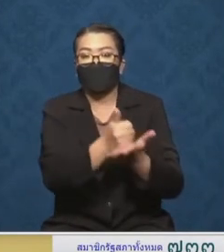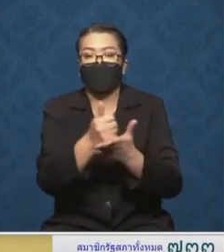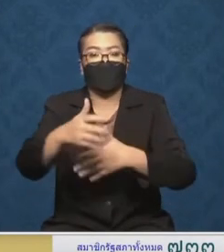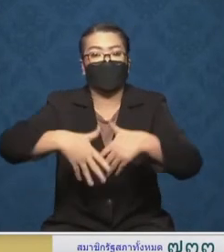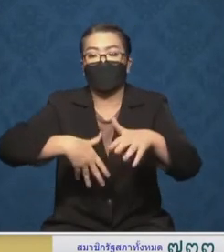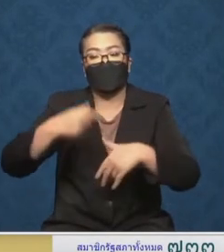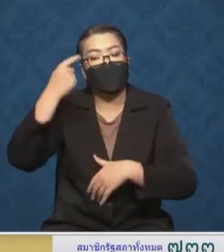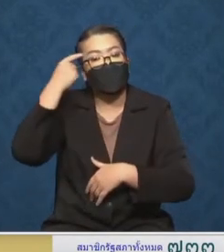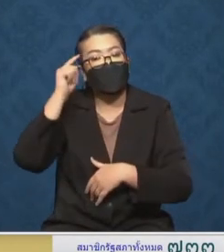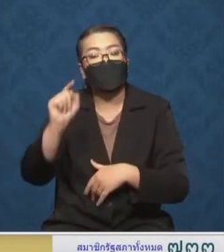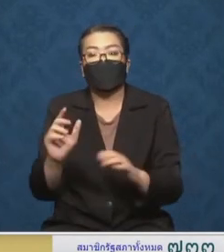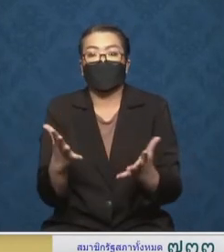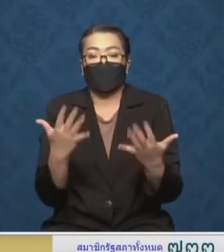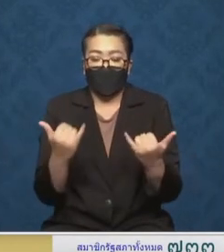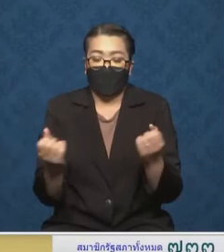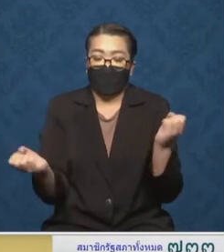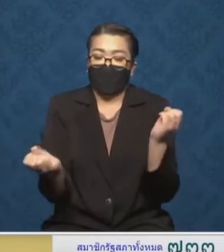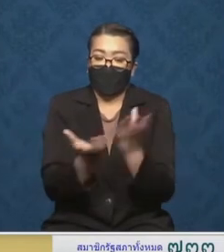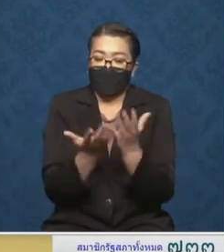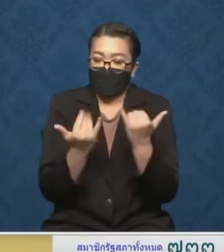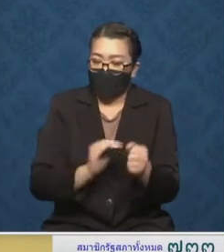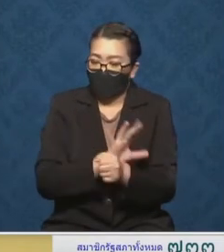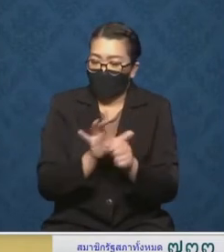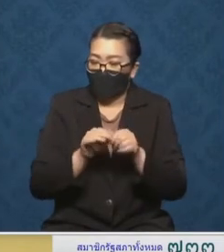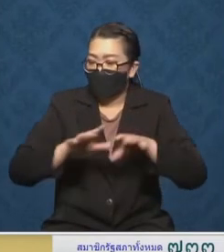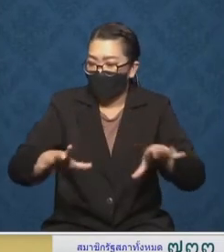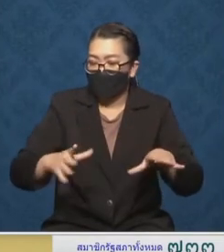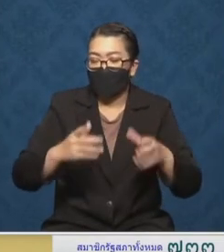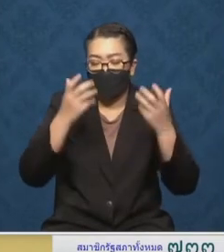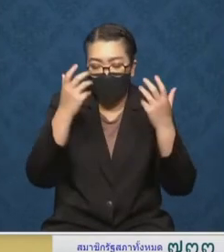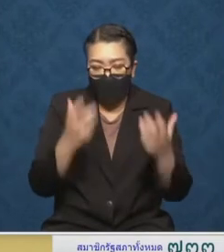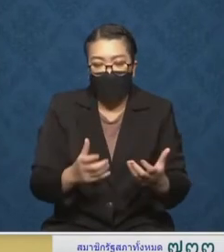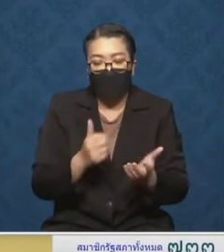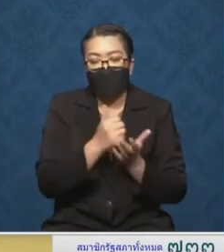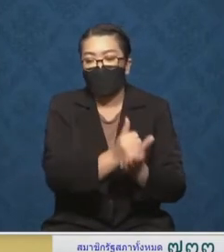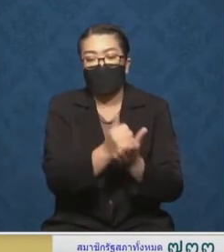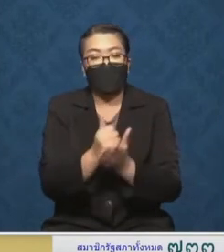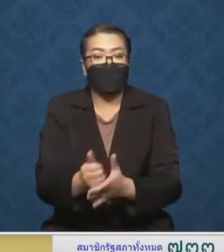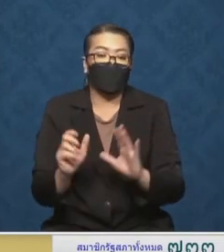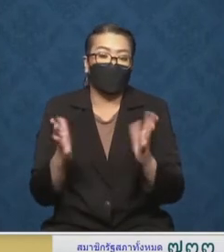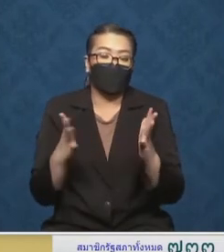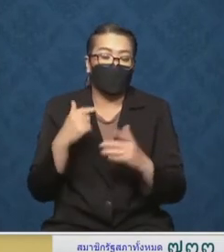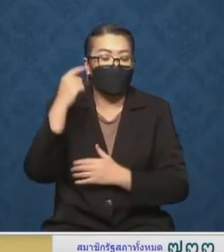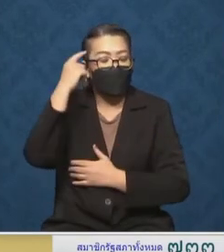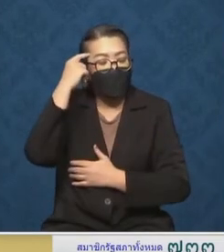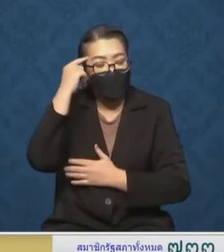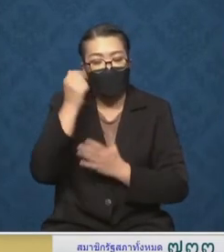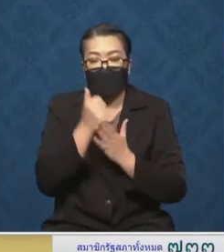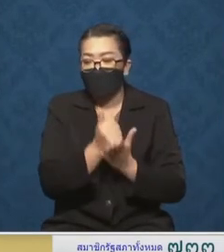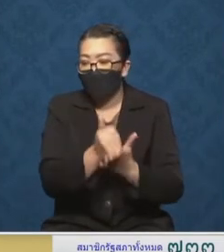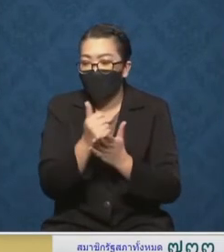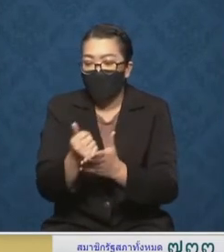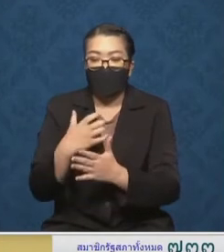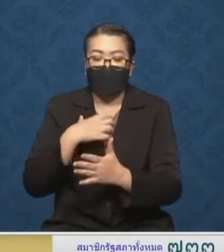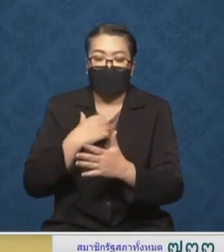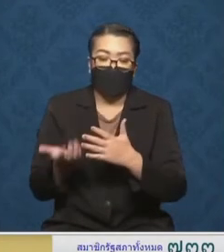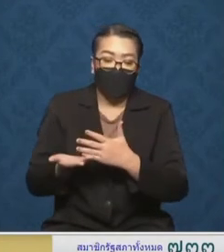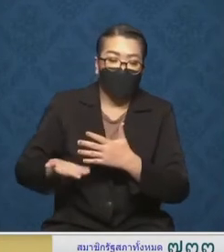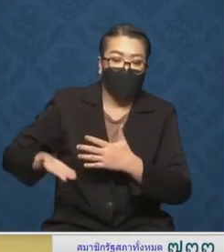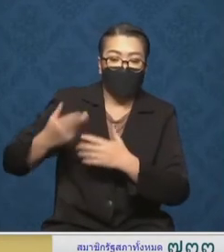ที่กำลังประสบกับวิกฤติครั้งใหญ่ในโลกใบใหม่เราก็จะไม่มีเวลาไม่มีสมาชิกไปนึกถึงเรื่องการยกเครื่อง